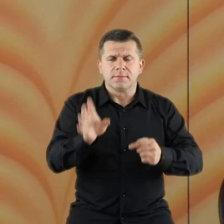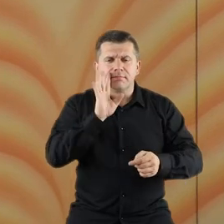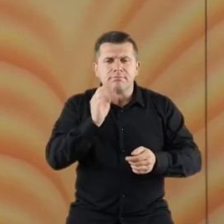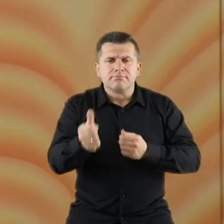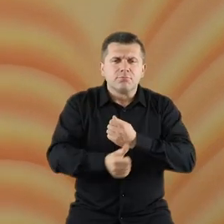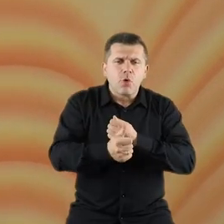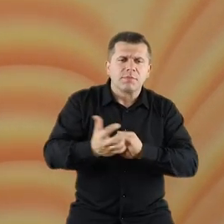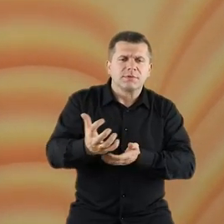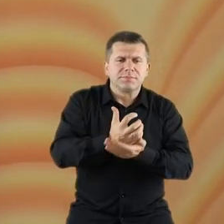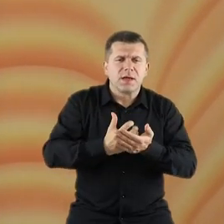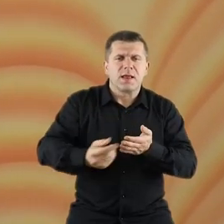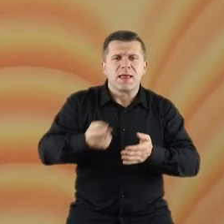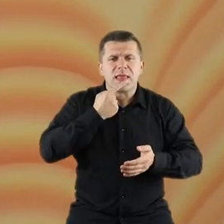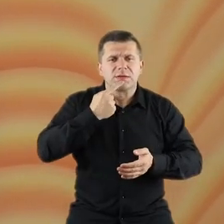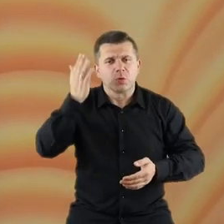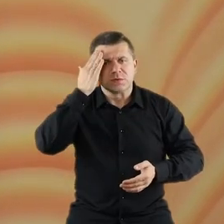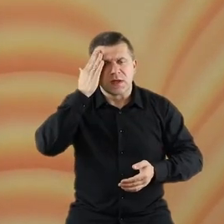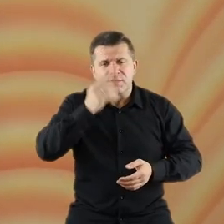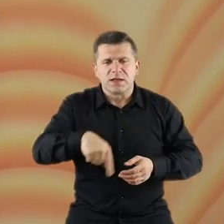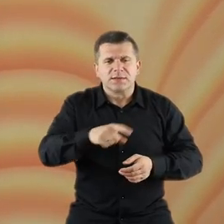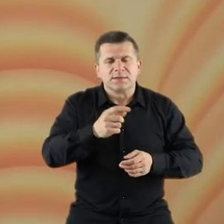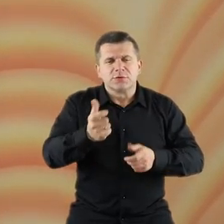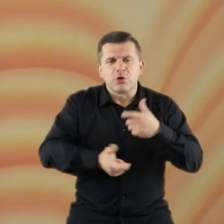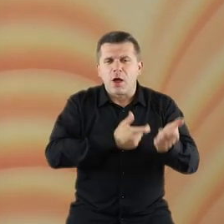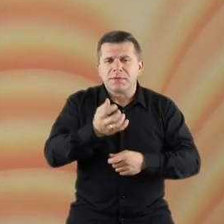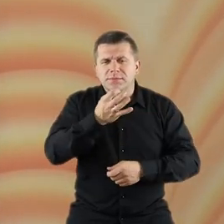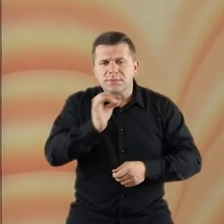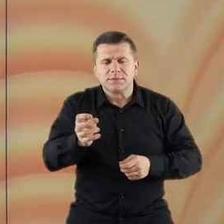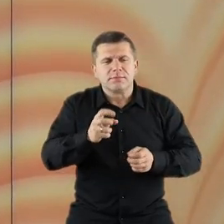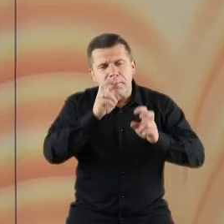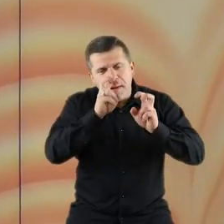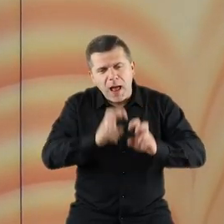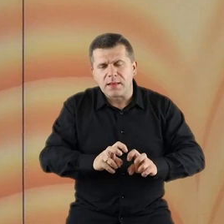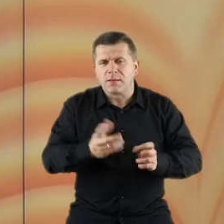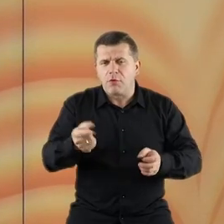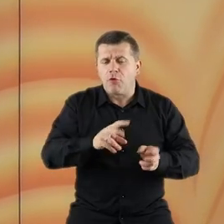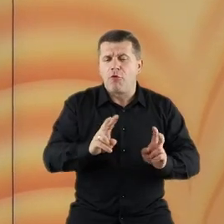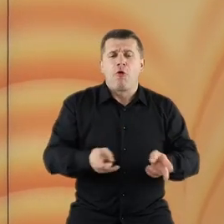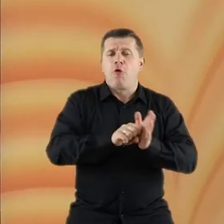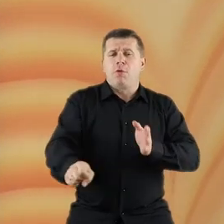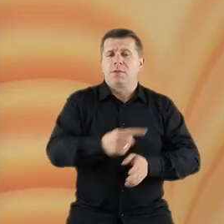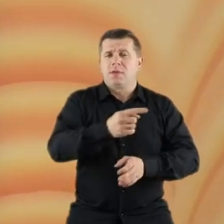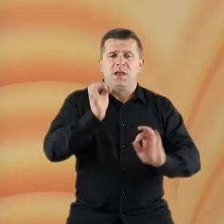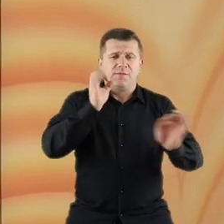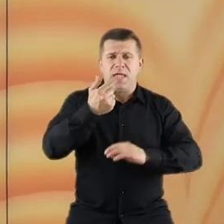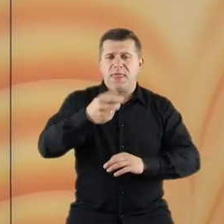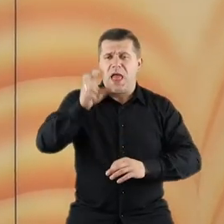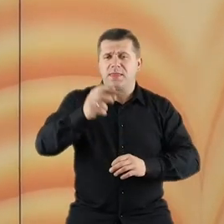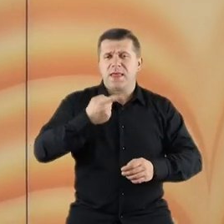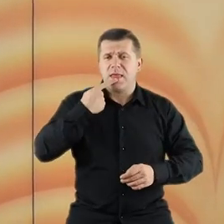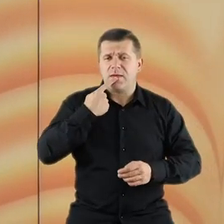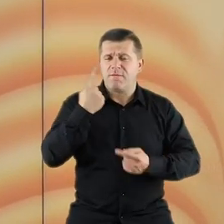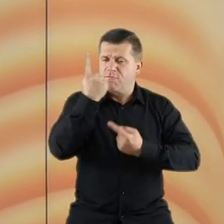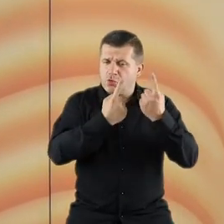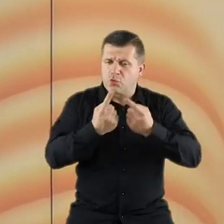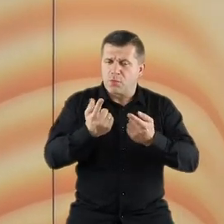śledztwa mi językoznawczy mi IT śledztwa językoznawcze zawsze wychodzą oddanych językowych Potop wytłumaczyć